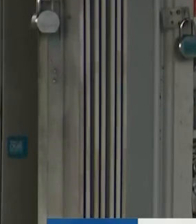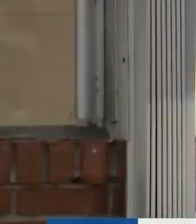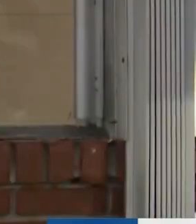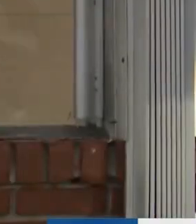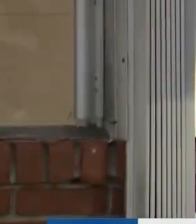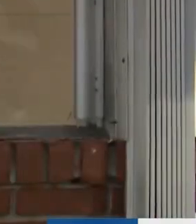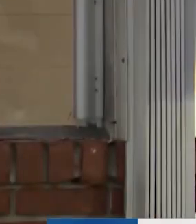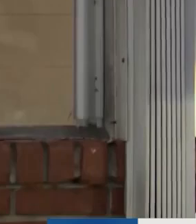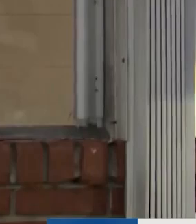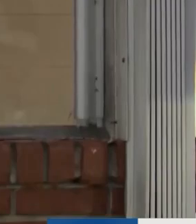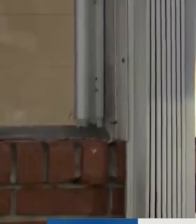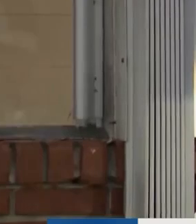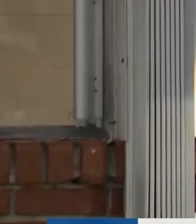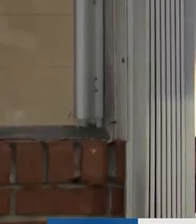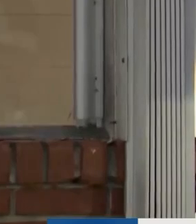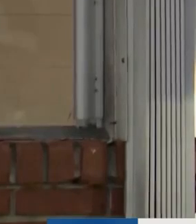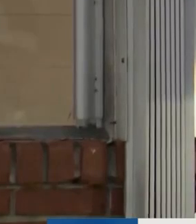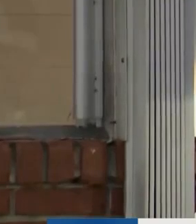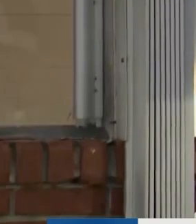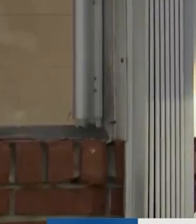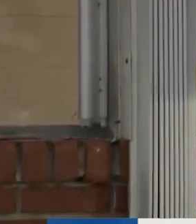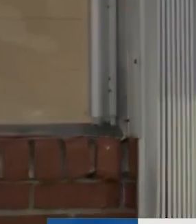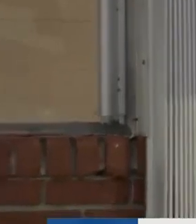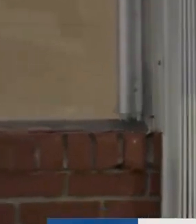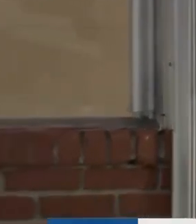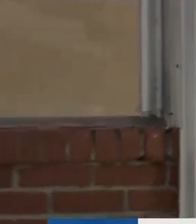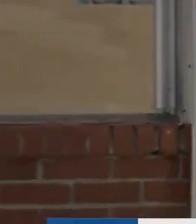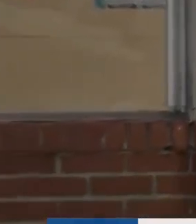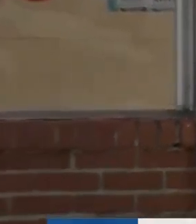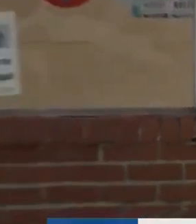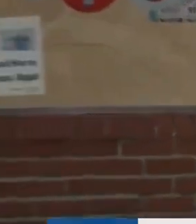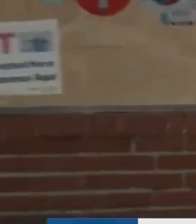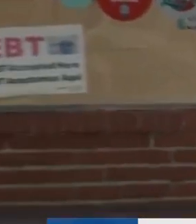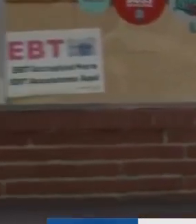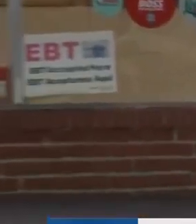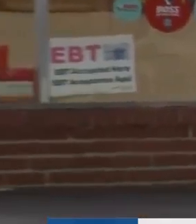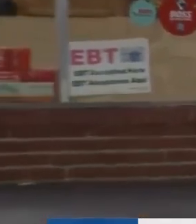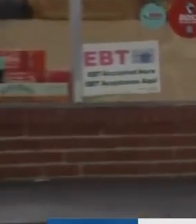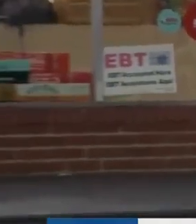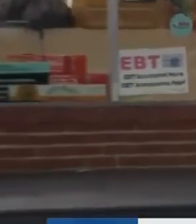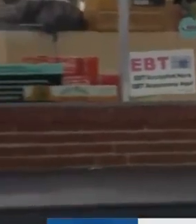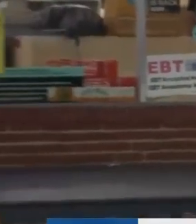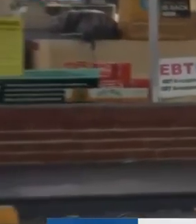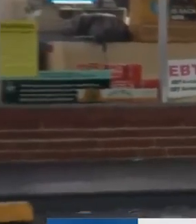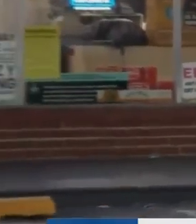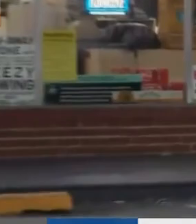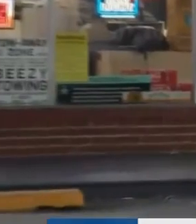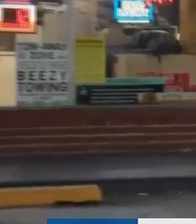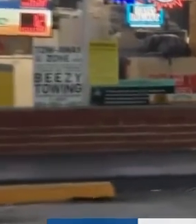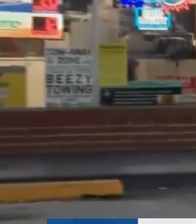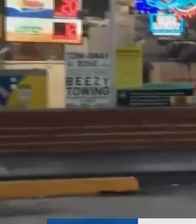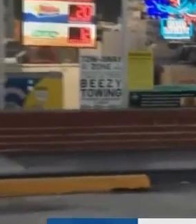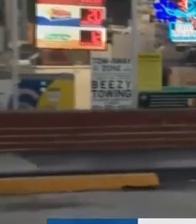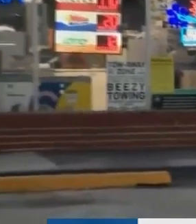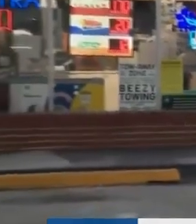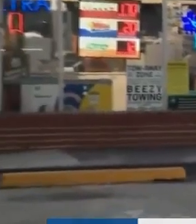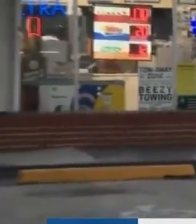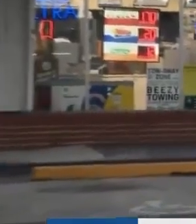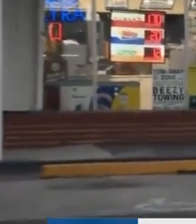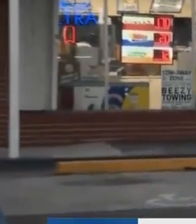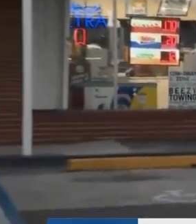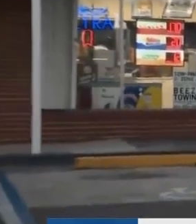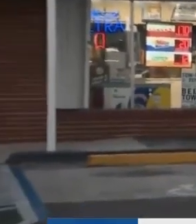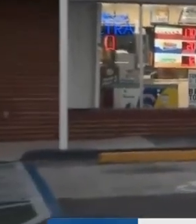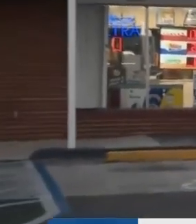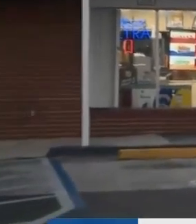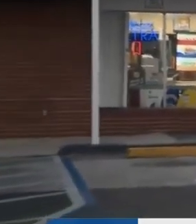pensionit. Jackpoti ishte rritur që kur u fitua për herë të fundit në New York në mes të prillit. Së bashku me të qenit dhe jackpoti më i madh